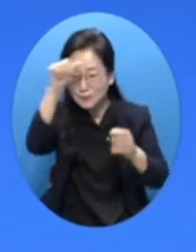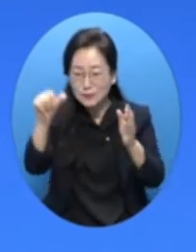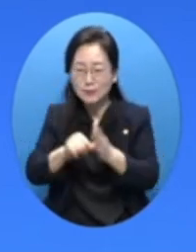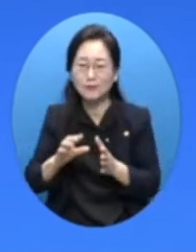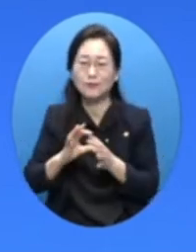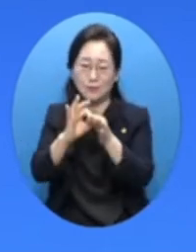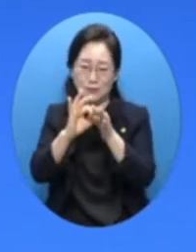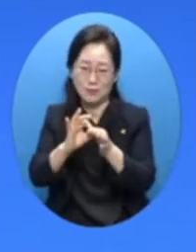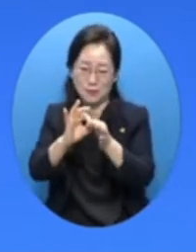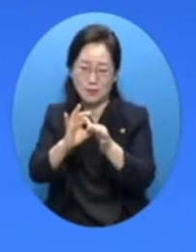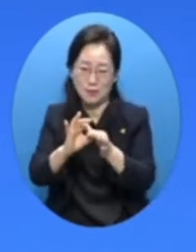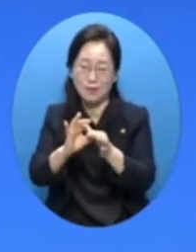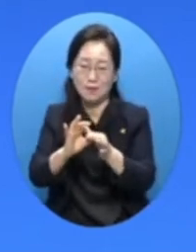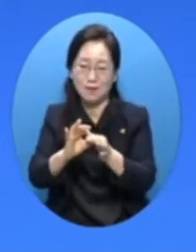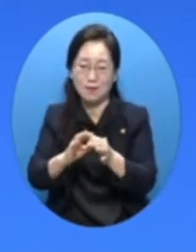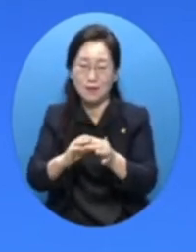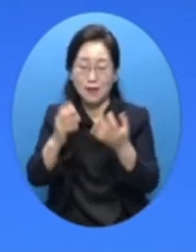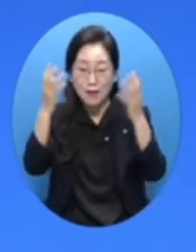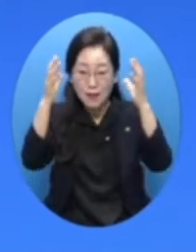없습니다. 아이가